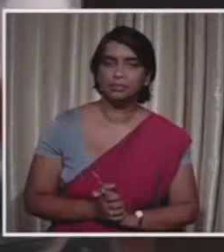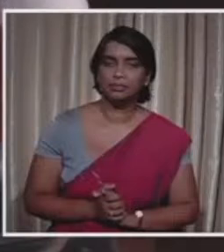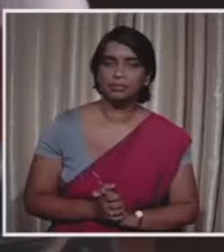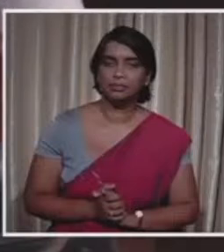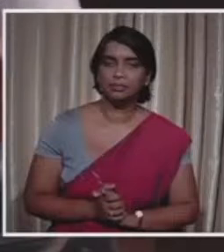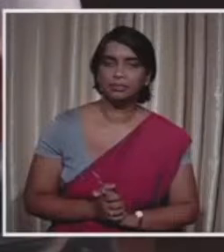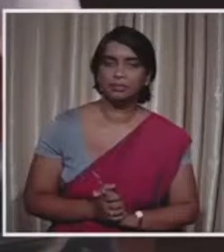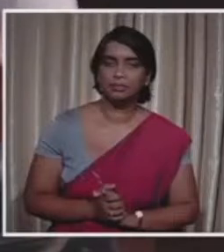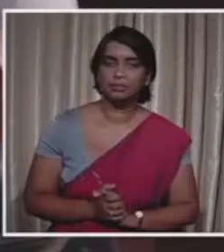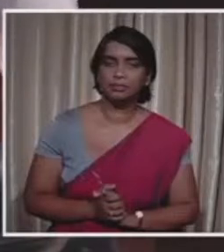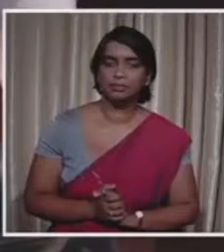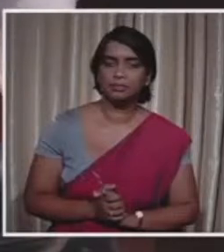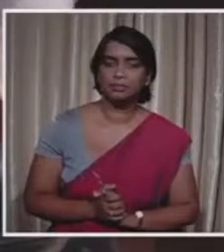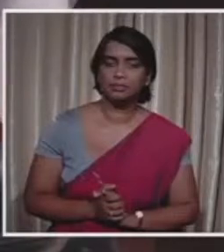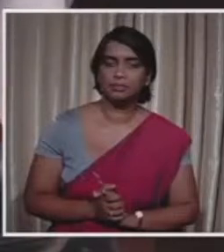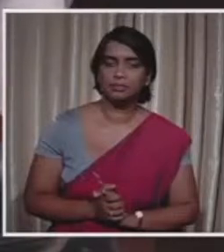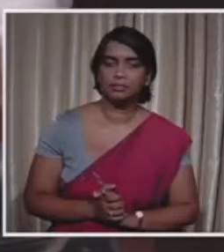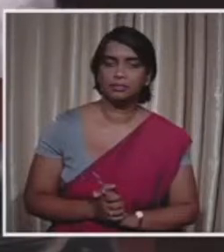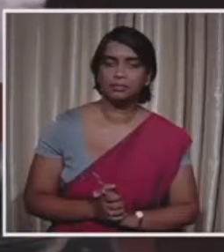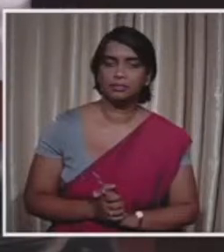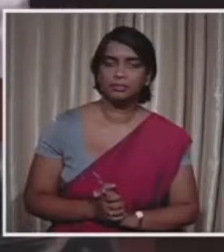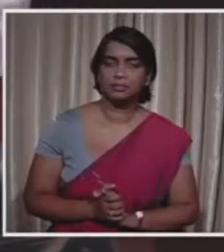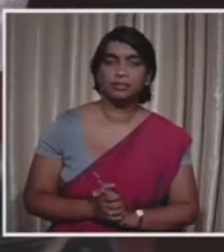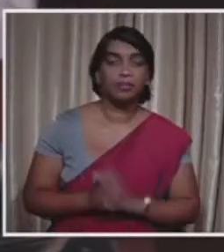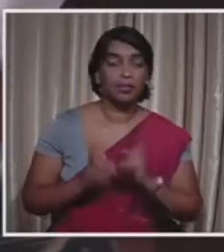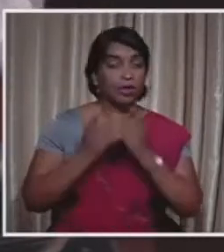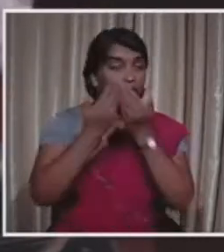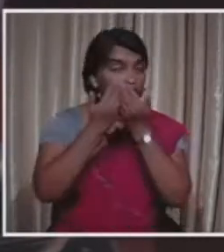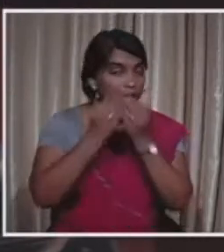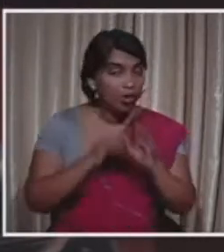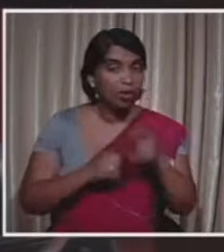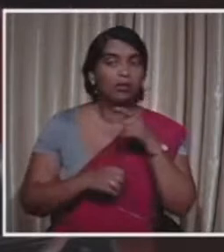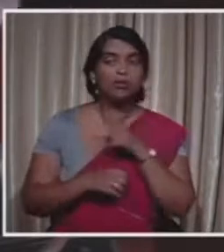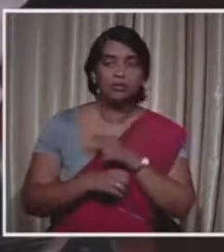Garu kata anak itu meni. Aram bedim